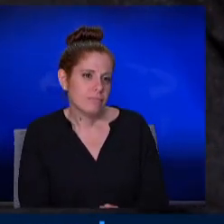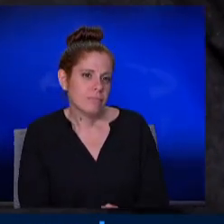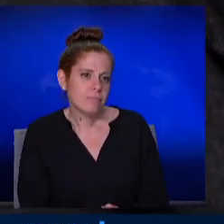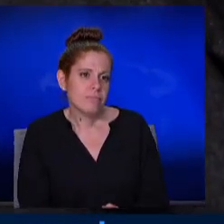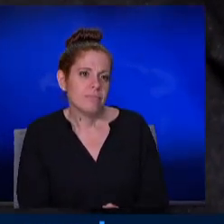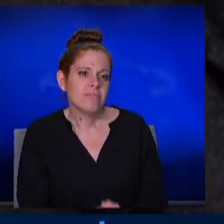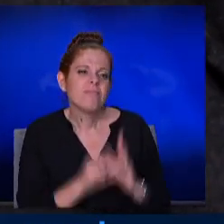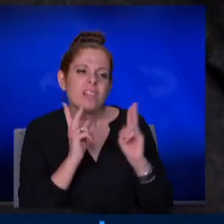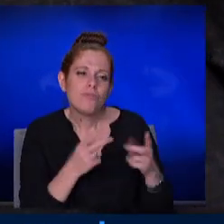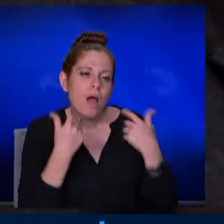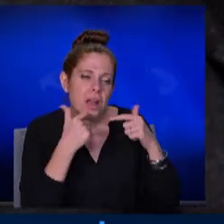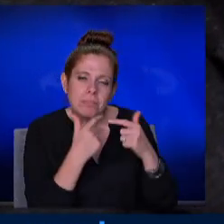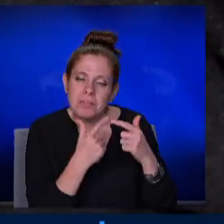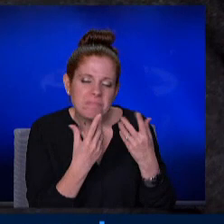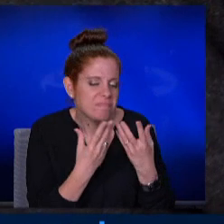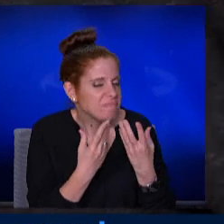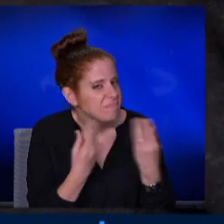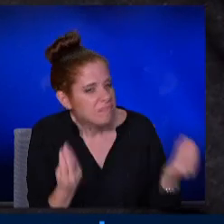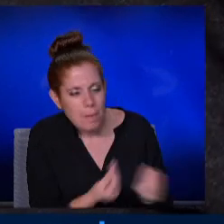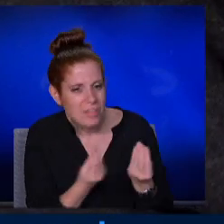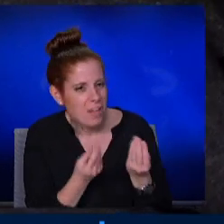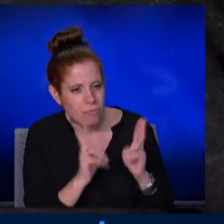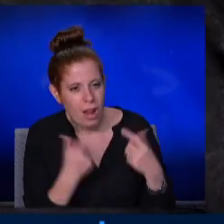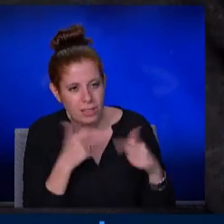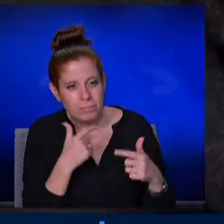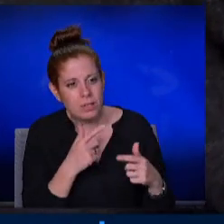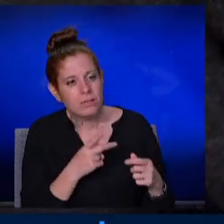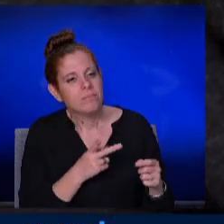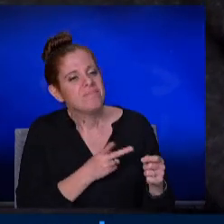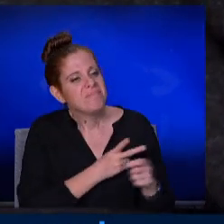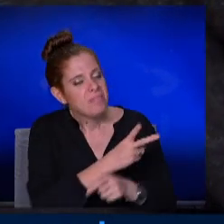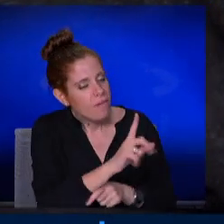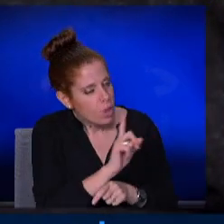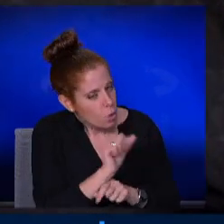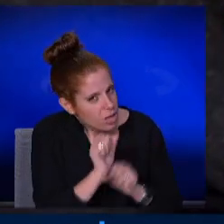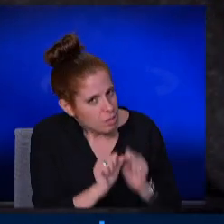الموضوع يشرح كل شيء عشنا لحظات صعبة